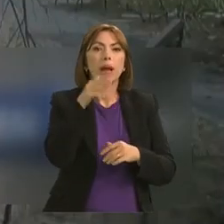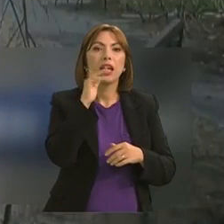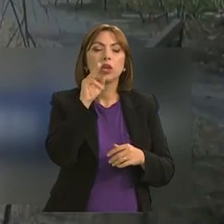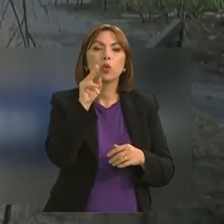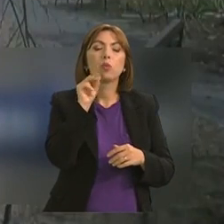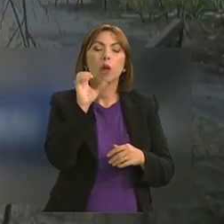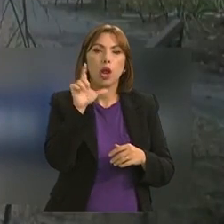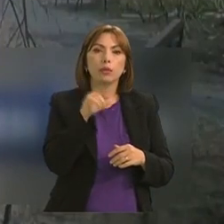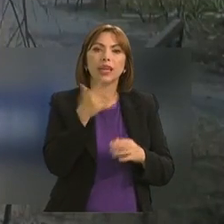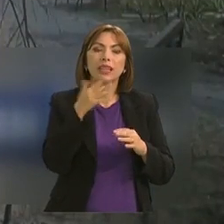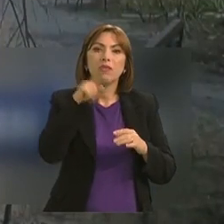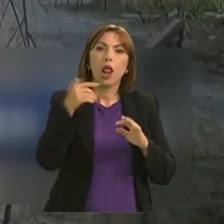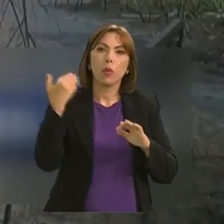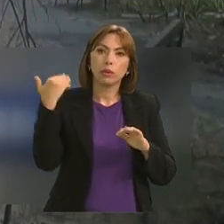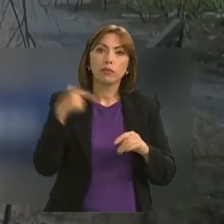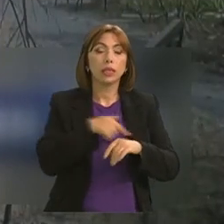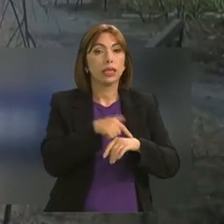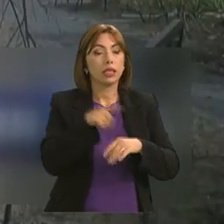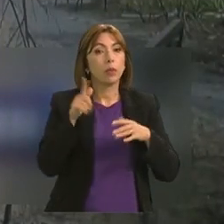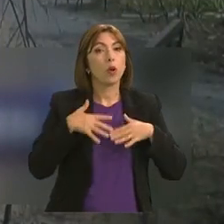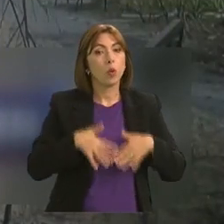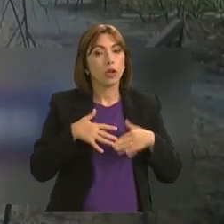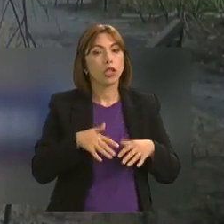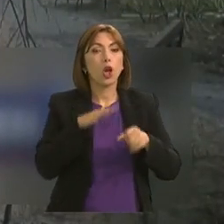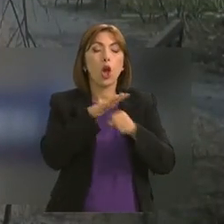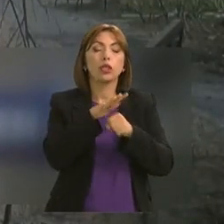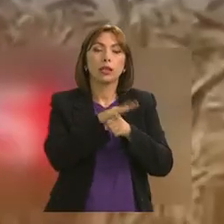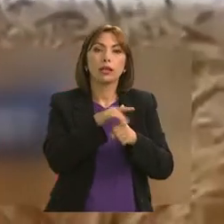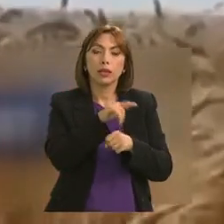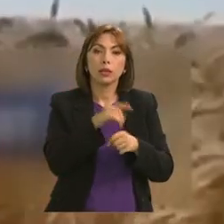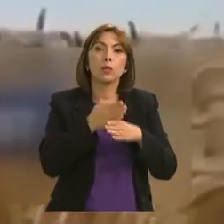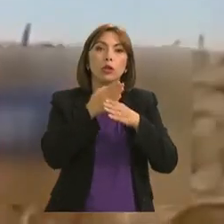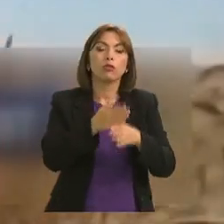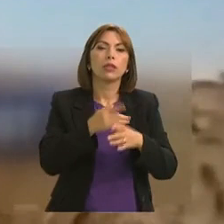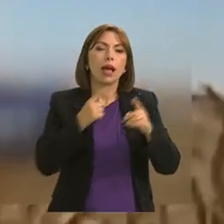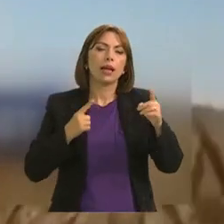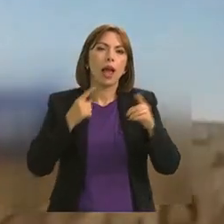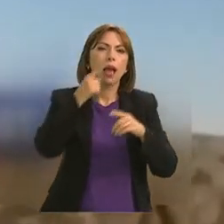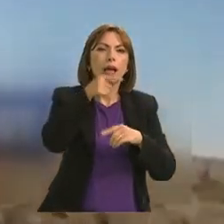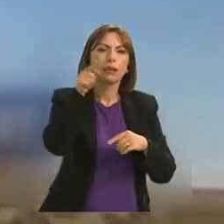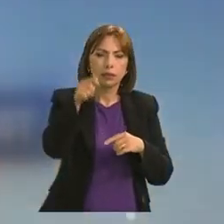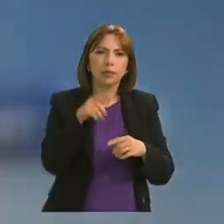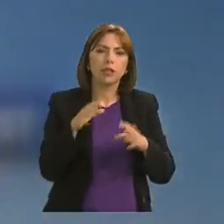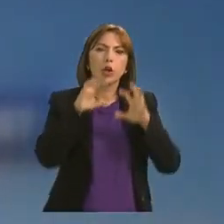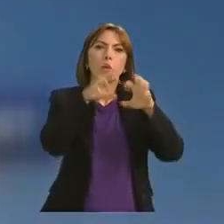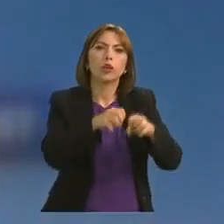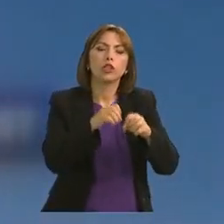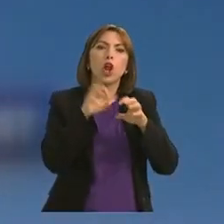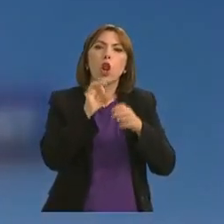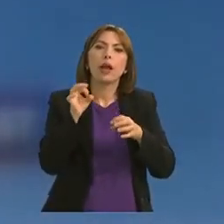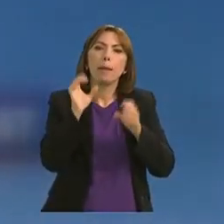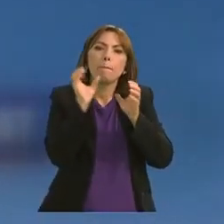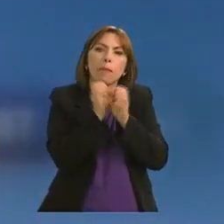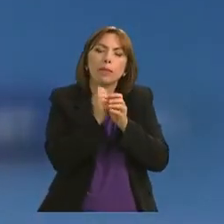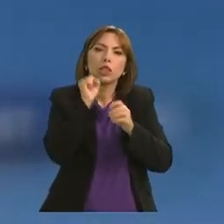urmă cu câteva luni. Între timp, ucrainenii contraatacă cu ajutorul rachetelor HIMARS, recuceresc chiar localități mai mici în sudul